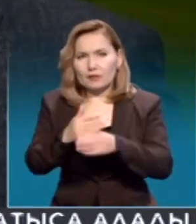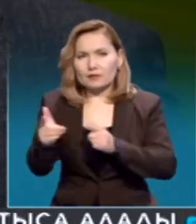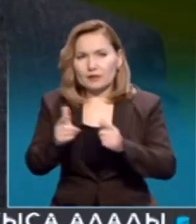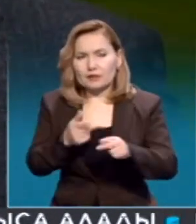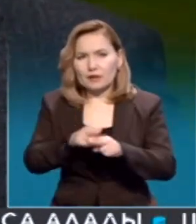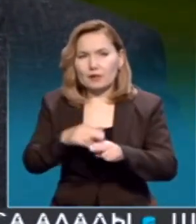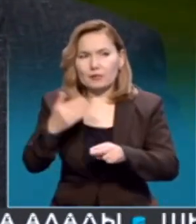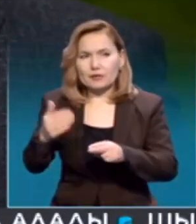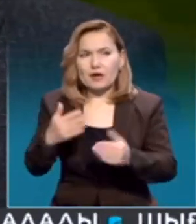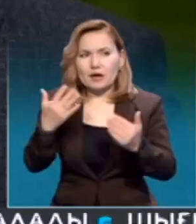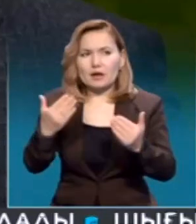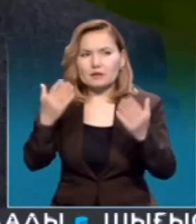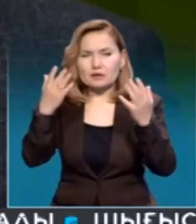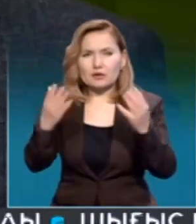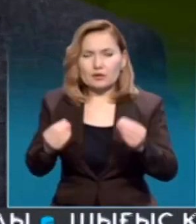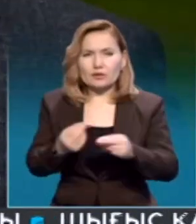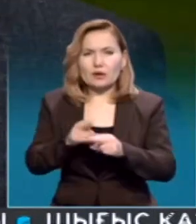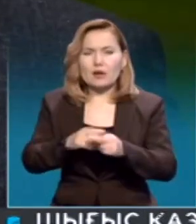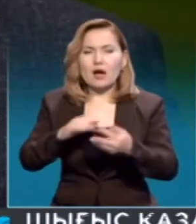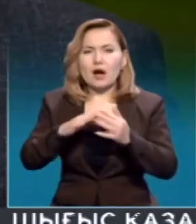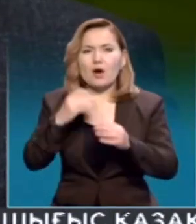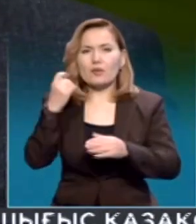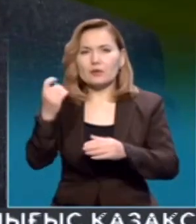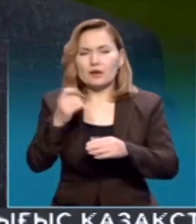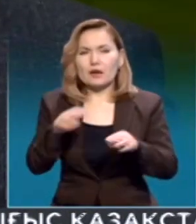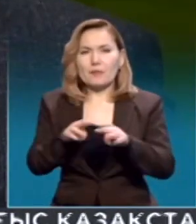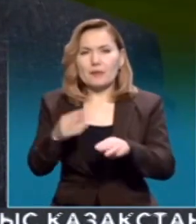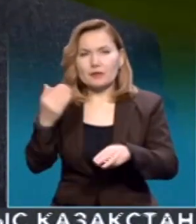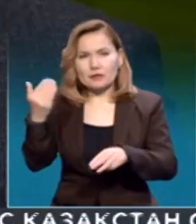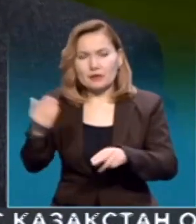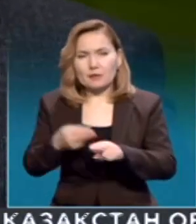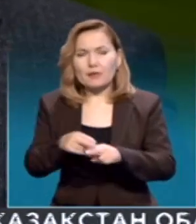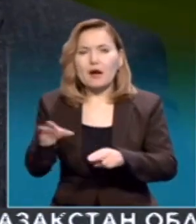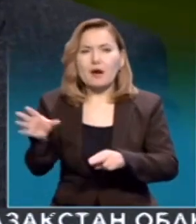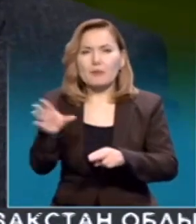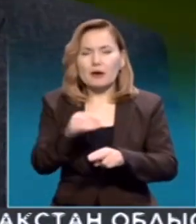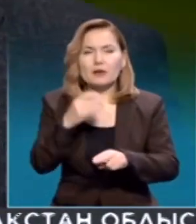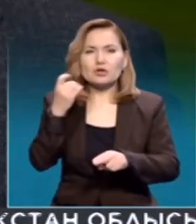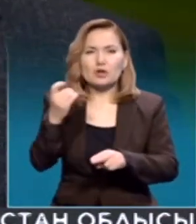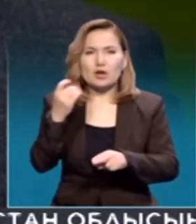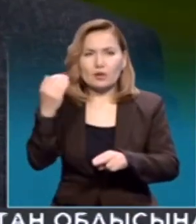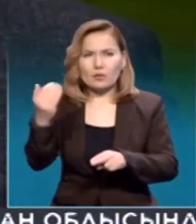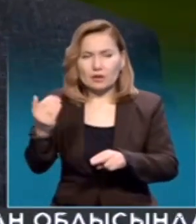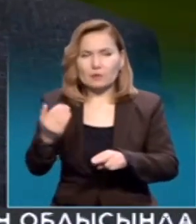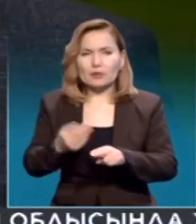бұл тарапта қазіргі уақытта ауыл шаруашылығы министрлігі тарапынан барлық шаруаларменен